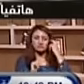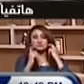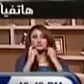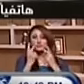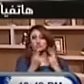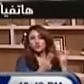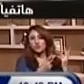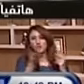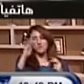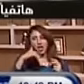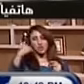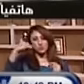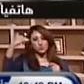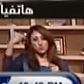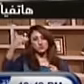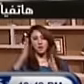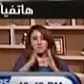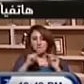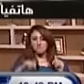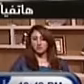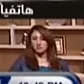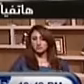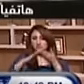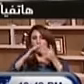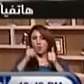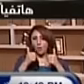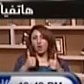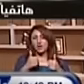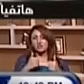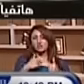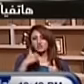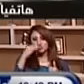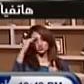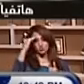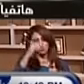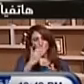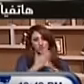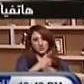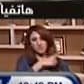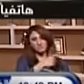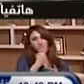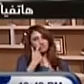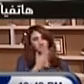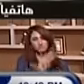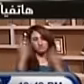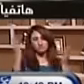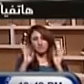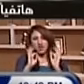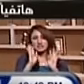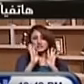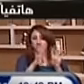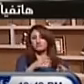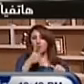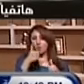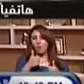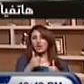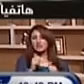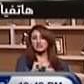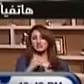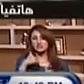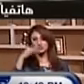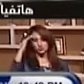اللي جايين ان شاء الله باذن الله يقودوا هذا الوطن. واحنا بنشكرك على تقديم هذه طاقه النور في هذا البرنامج العظيم. اولا انا اللي